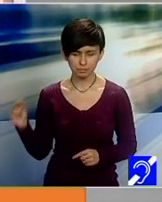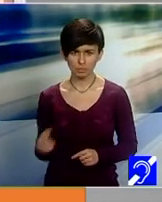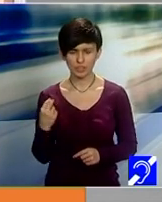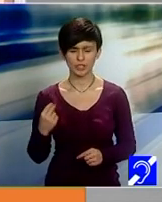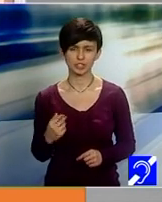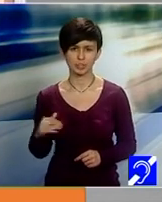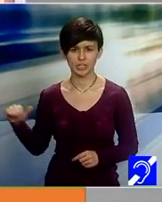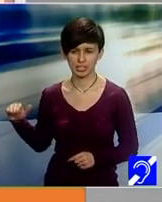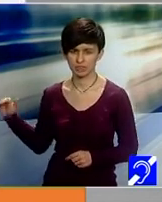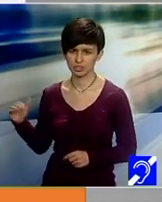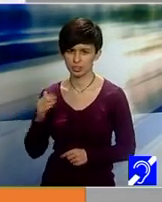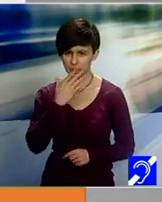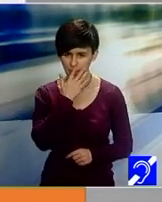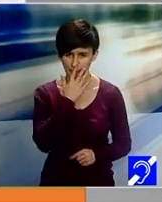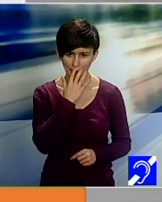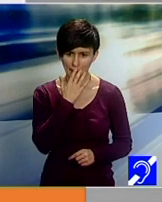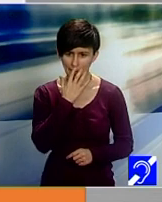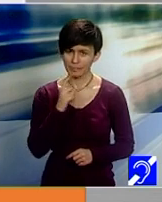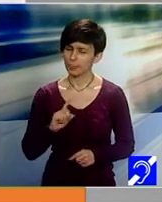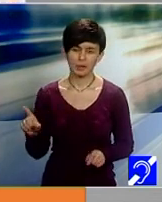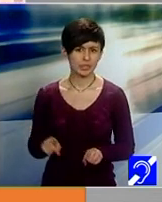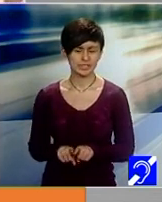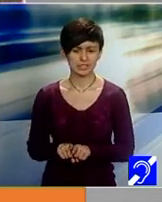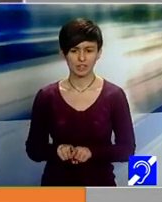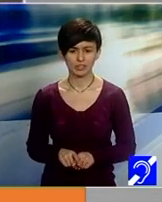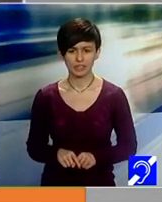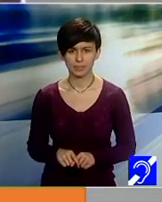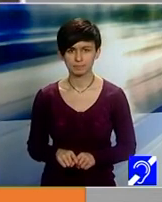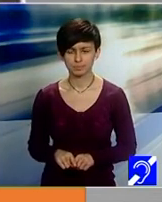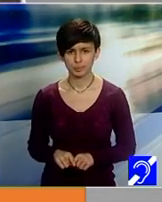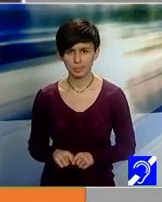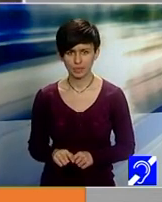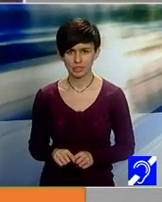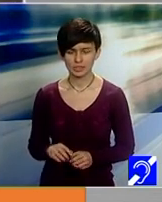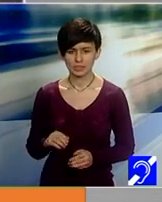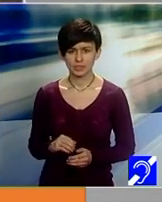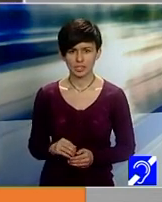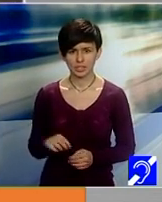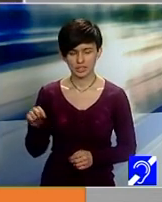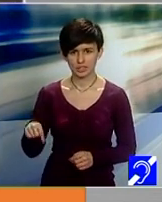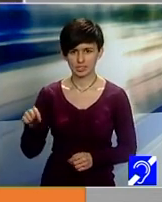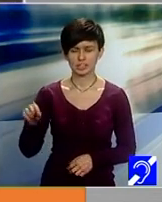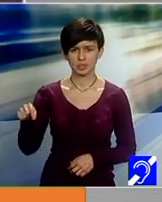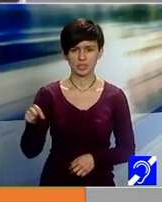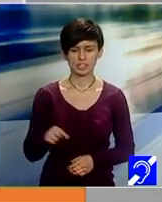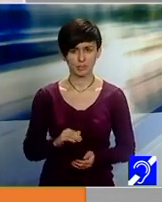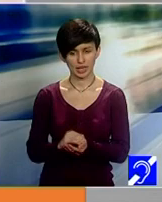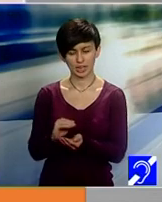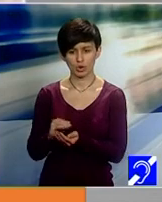Nu există așa ceva acum, doar noi care le păstrăm și sămânța se